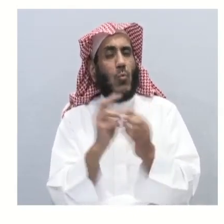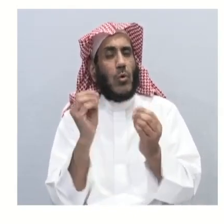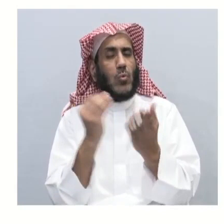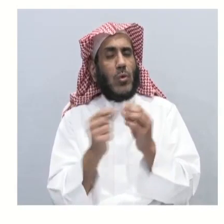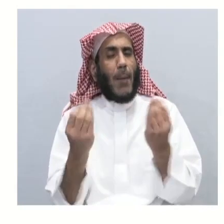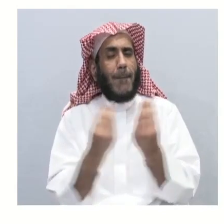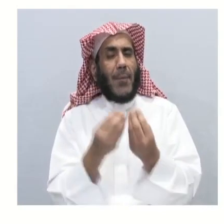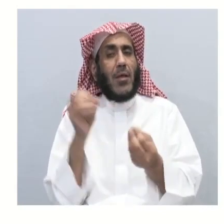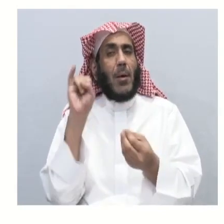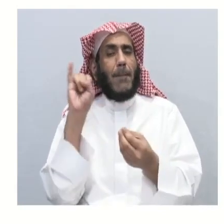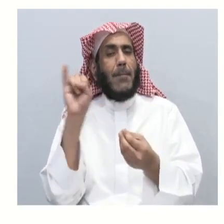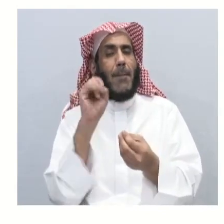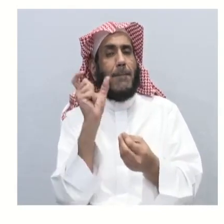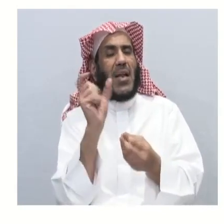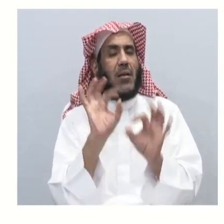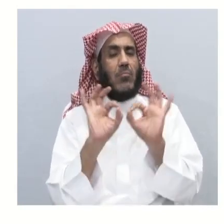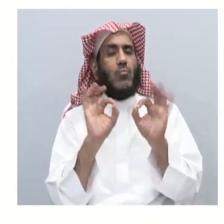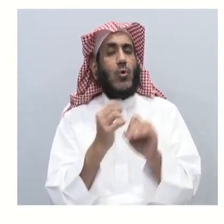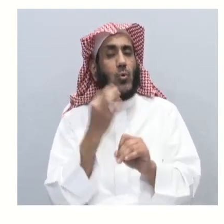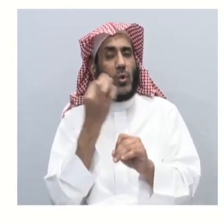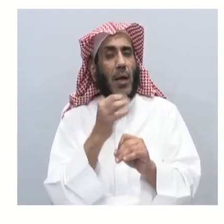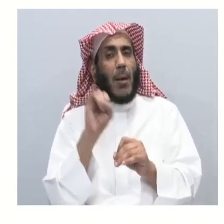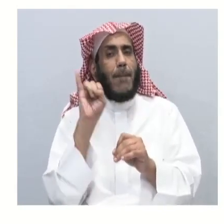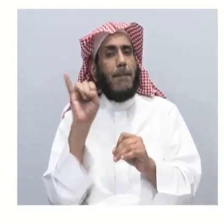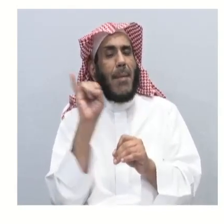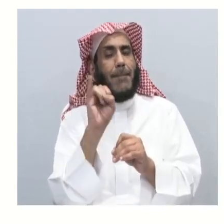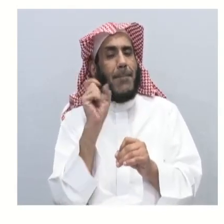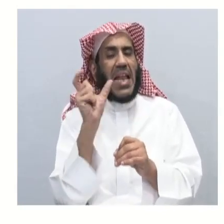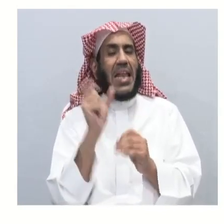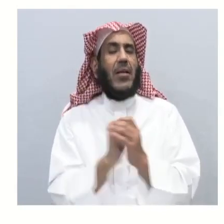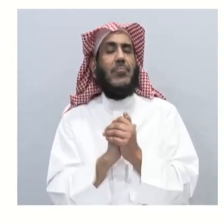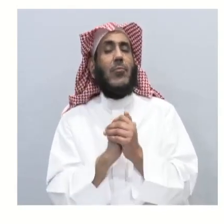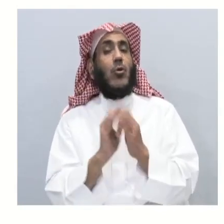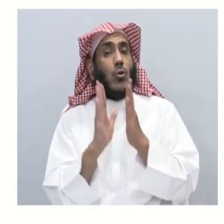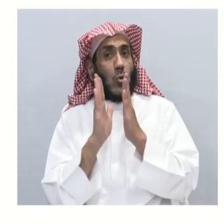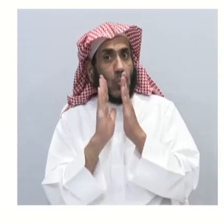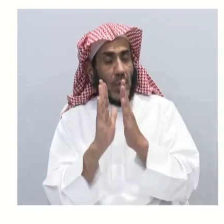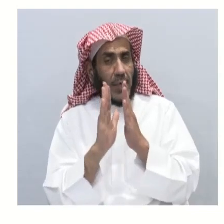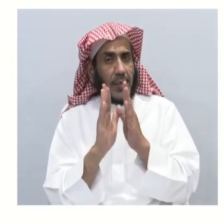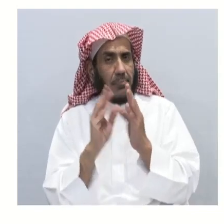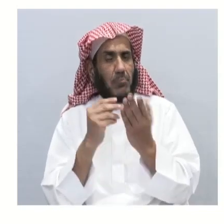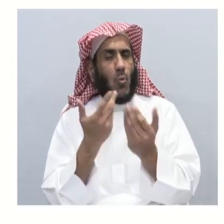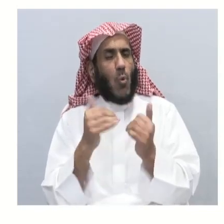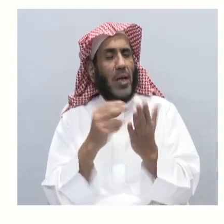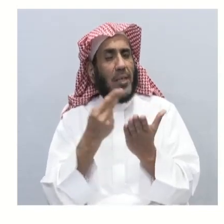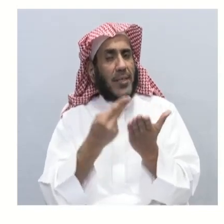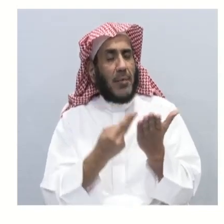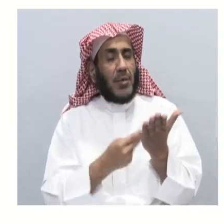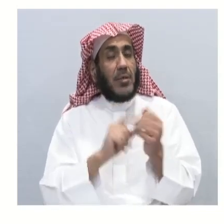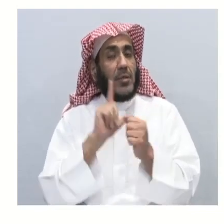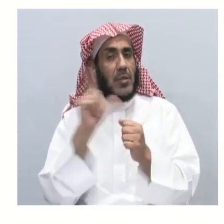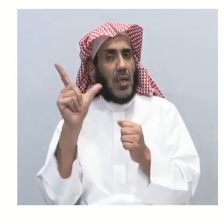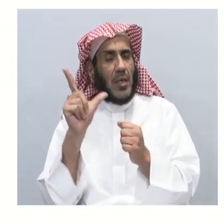بهذا الشكل الصحيح وتنطق ممن. نركز على طريقة الكتابة